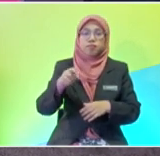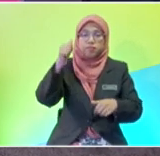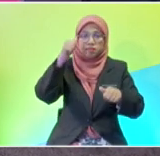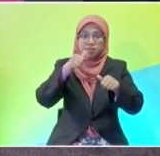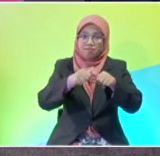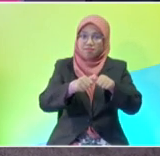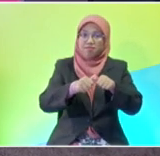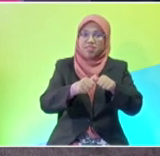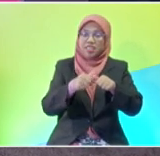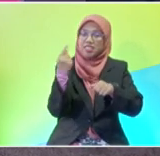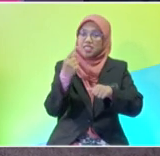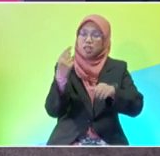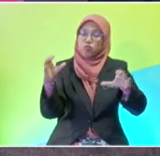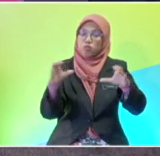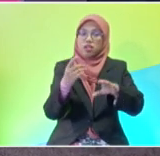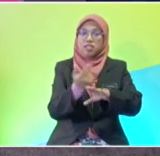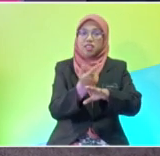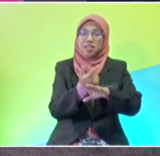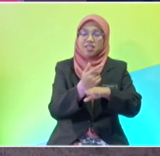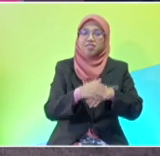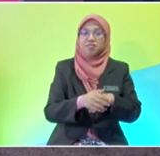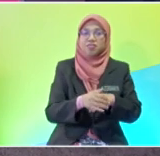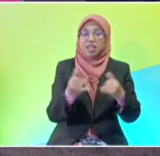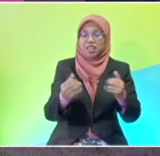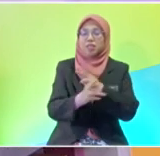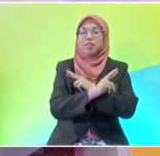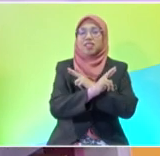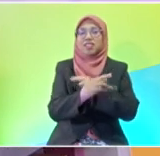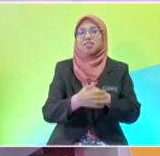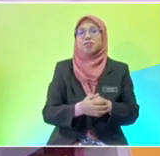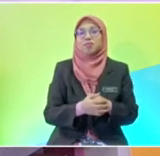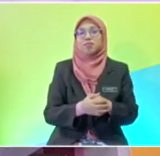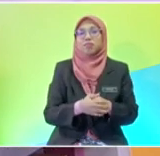ini Oke jadi kita tidak berhasil